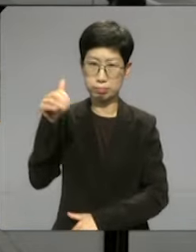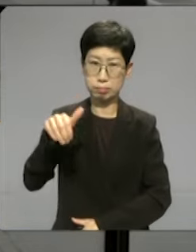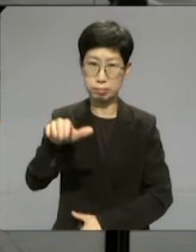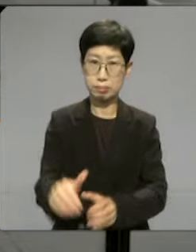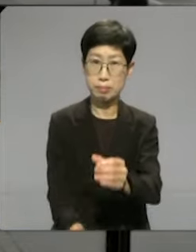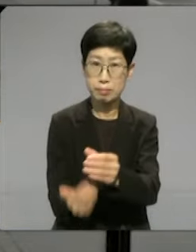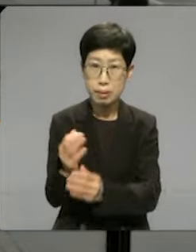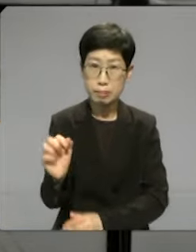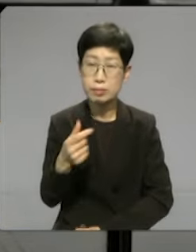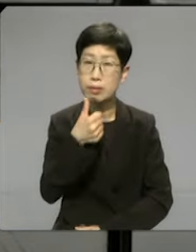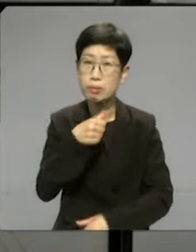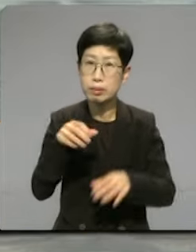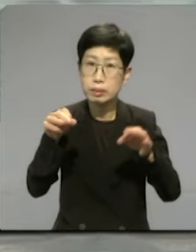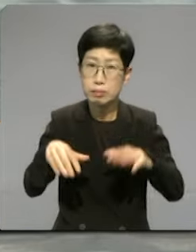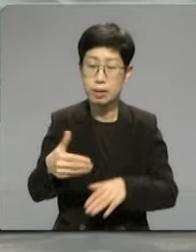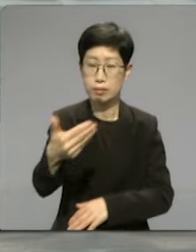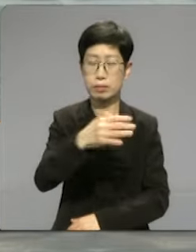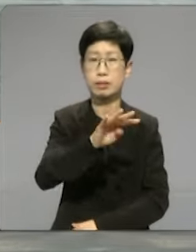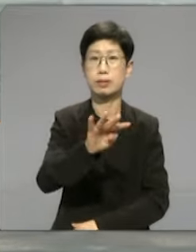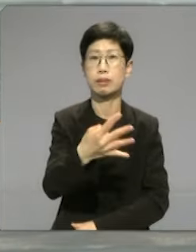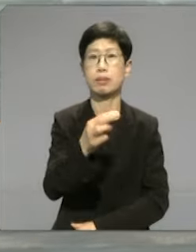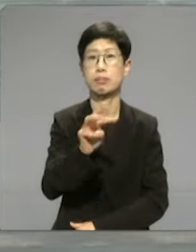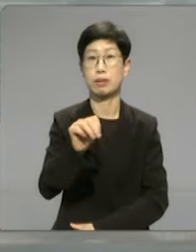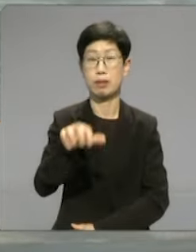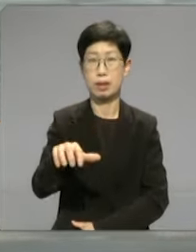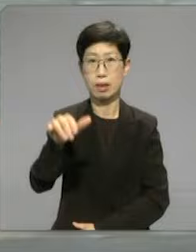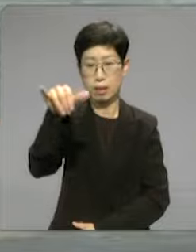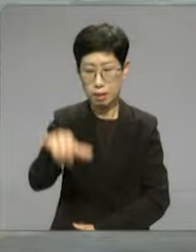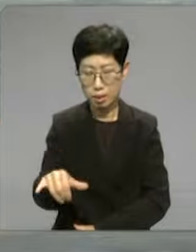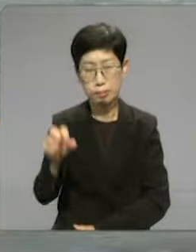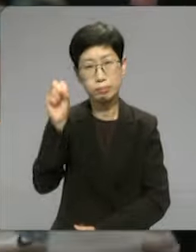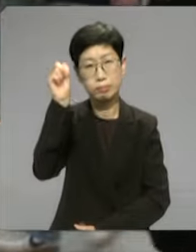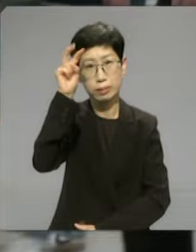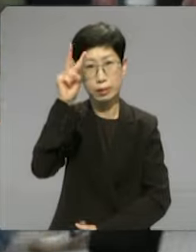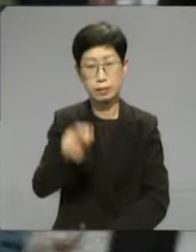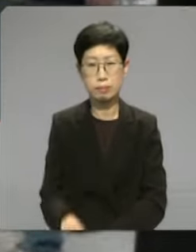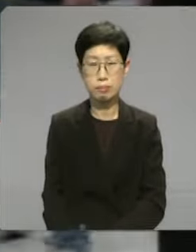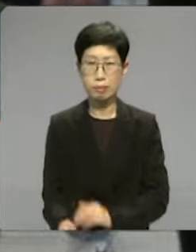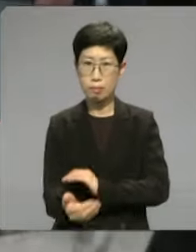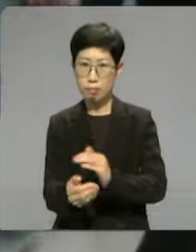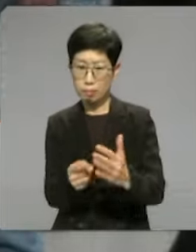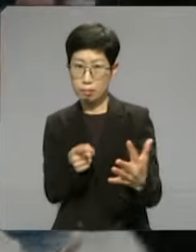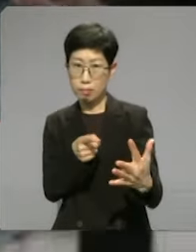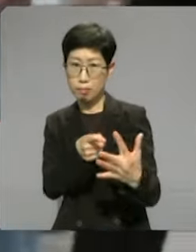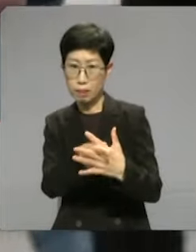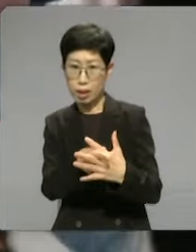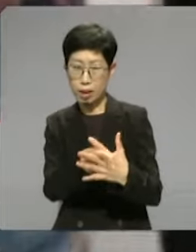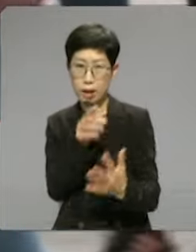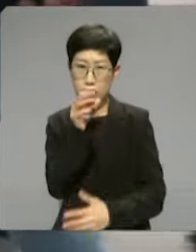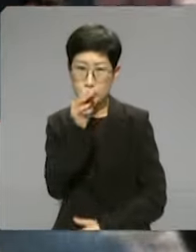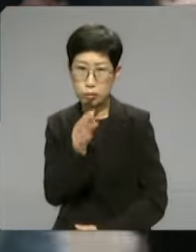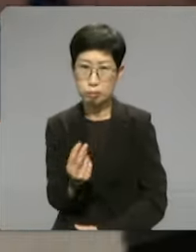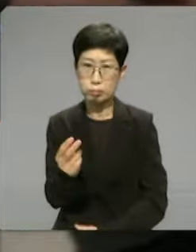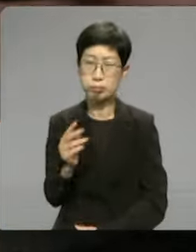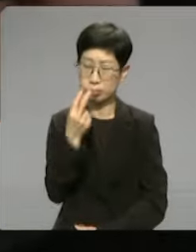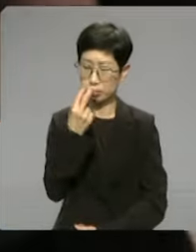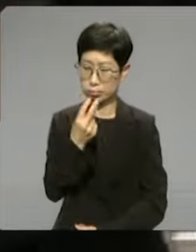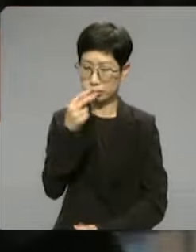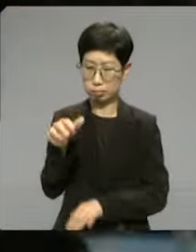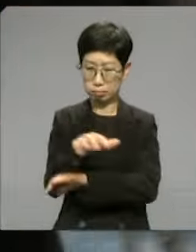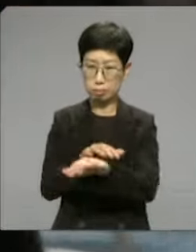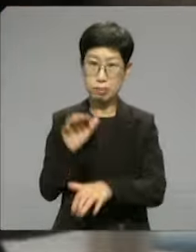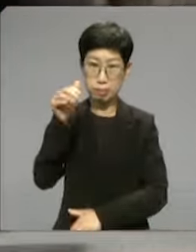만에 9,400m까지 급하강했습니다. 예측할 수 없는 방식으로 움직이는 불규칙한 공기의 흐름이